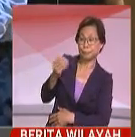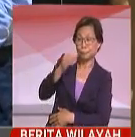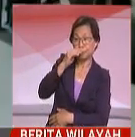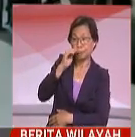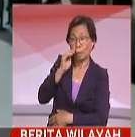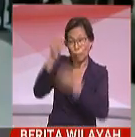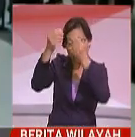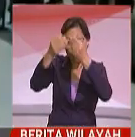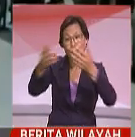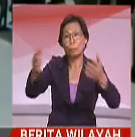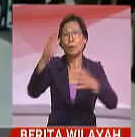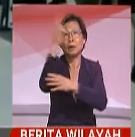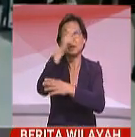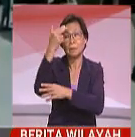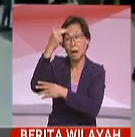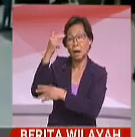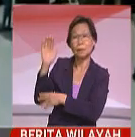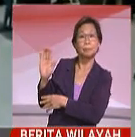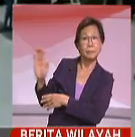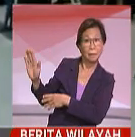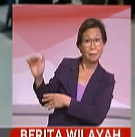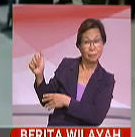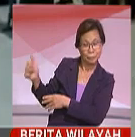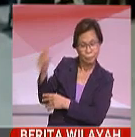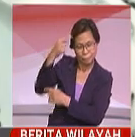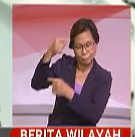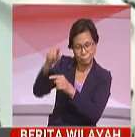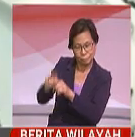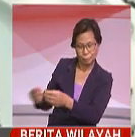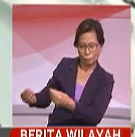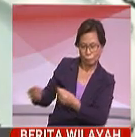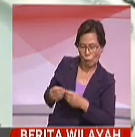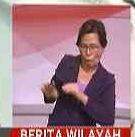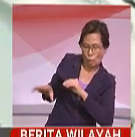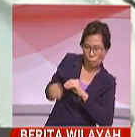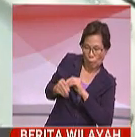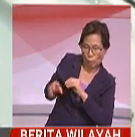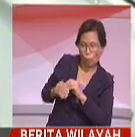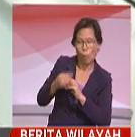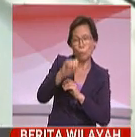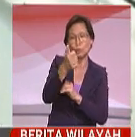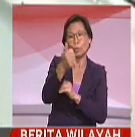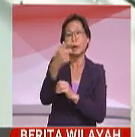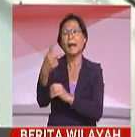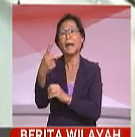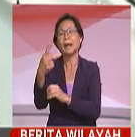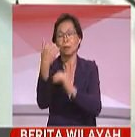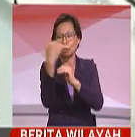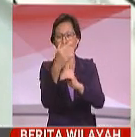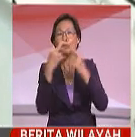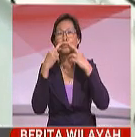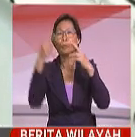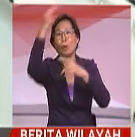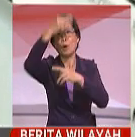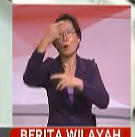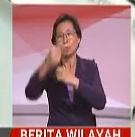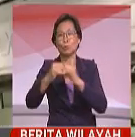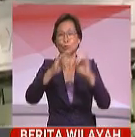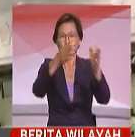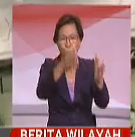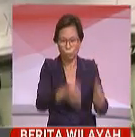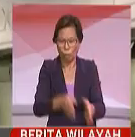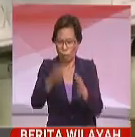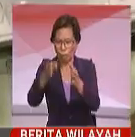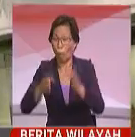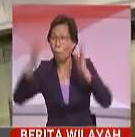Yassin mengumumkan Kerajaan Arab Saudi bersetuju memberikan tambahan 10,000 kuota rasmi haji untuk jemaah